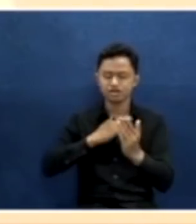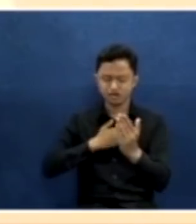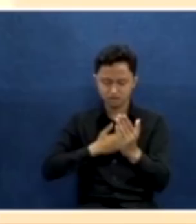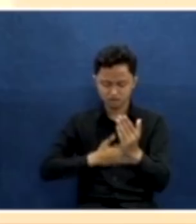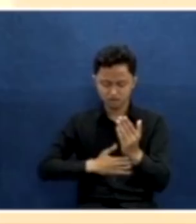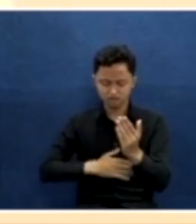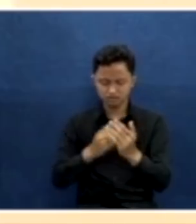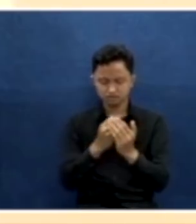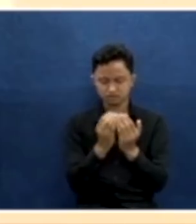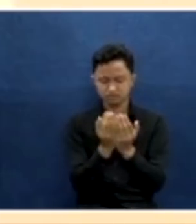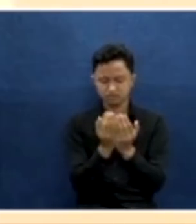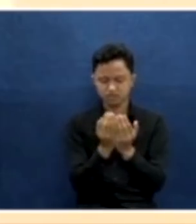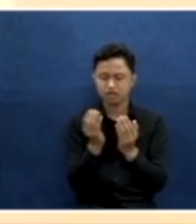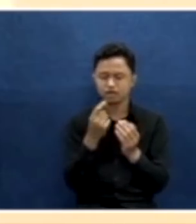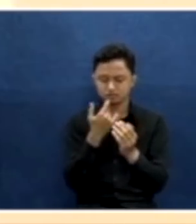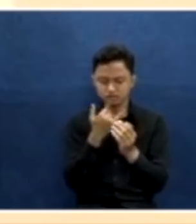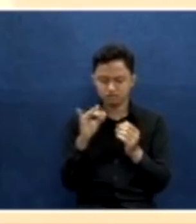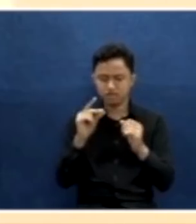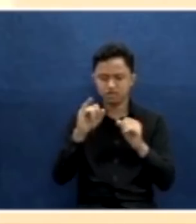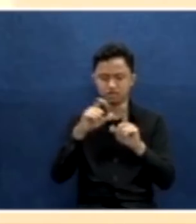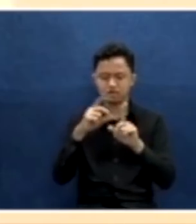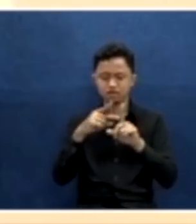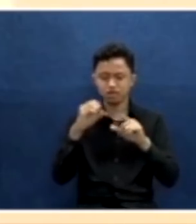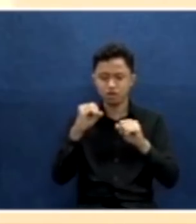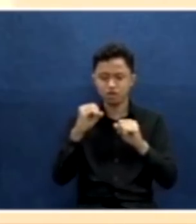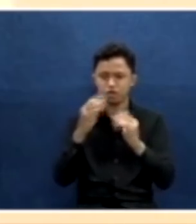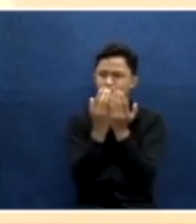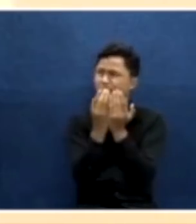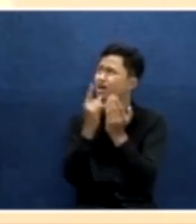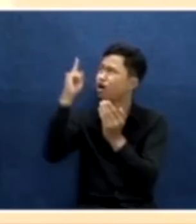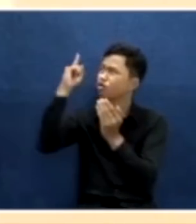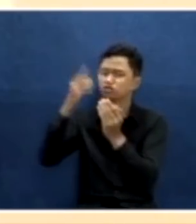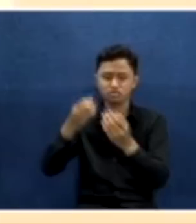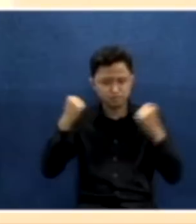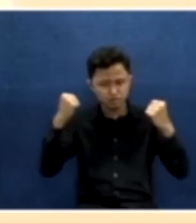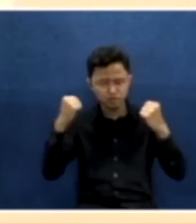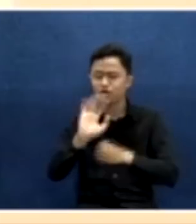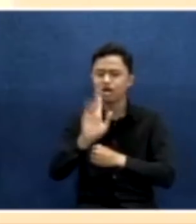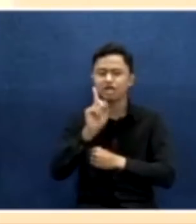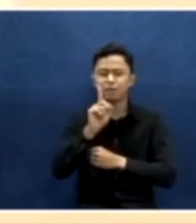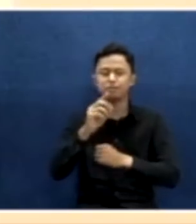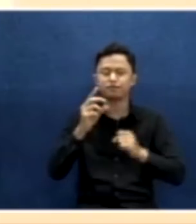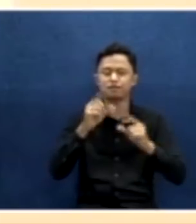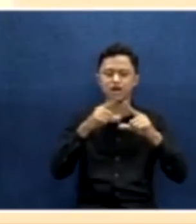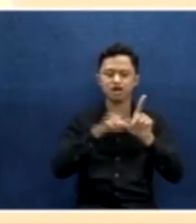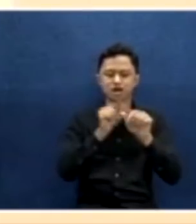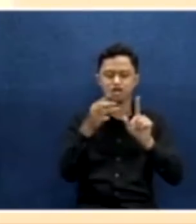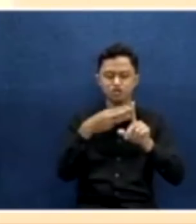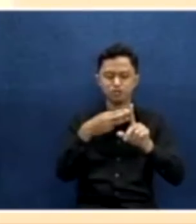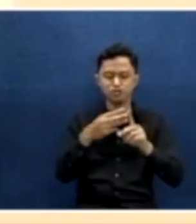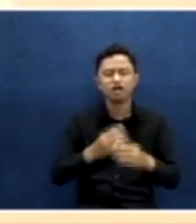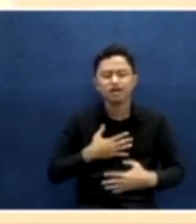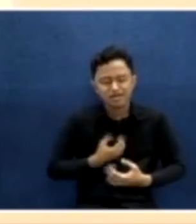sampai-sampai Ridhonya Ayub tidak pernah mengangkat tangan untuk meminta disembuhkan karena keridhaan-nya lebih besar daripada penyakit